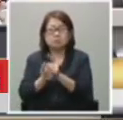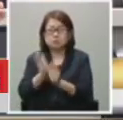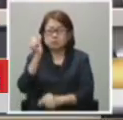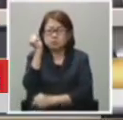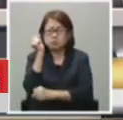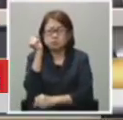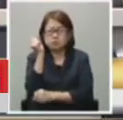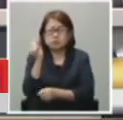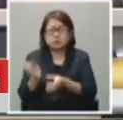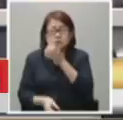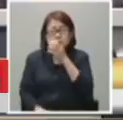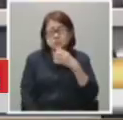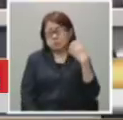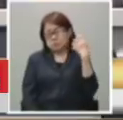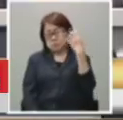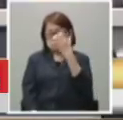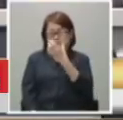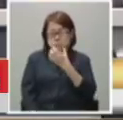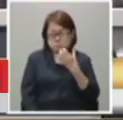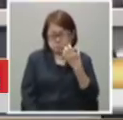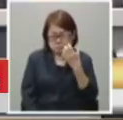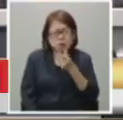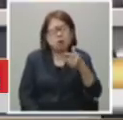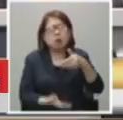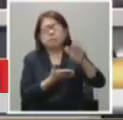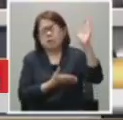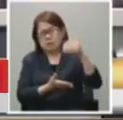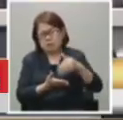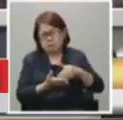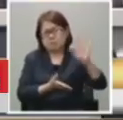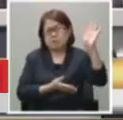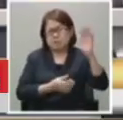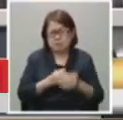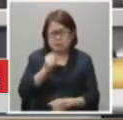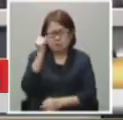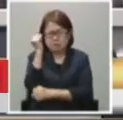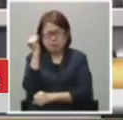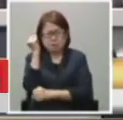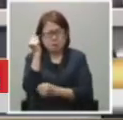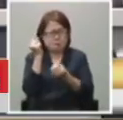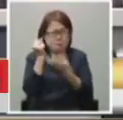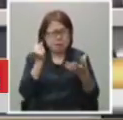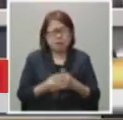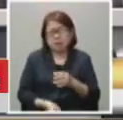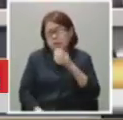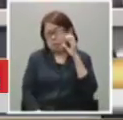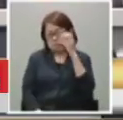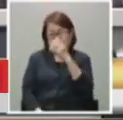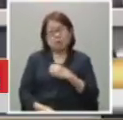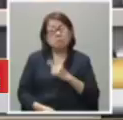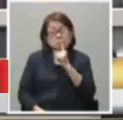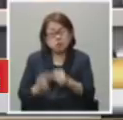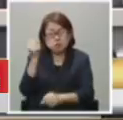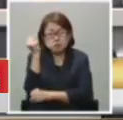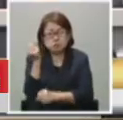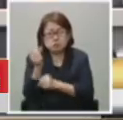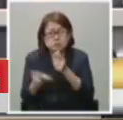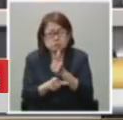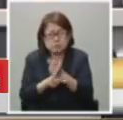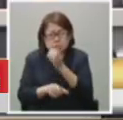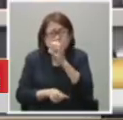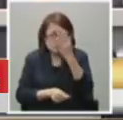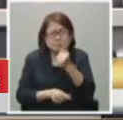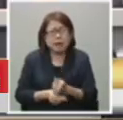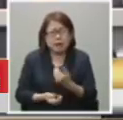ขาก็ยืนเงี้ยเป็นยศเมื่อไหร่มันจะออกไปทีวะจนจะแย่อยู่แล้วผมก็ถามพี่จนแล้วทำไมพี่ไปกินเหล้าครับพี่ยิ่งกินพี่ก็ยิ่ง